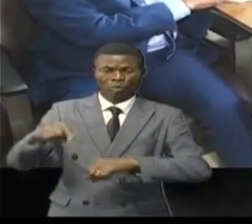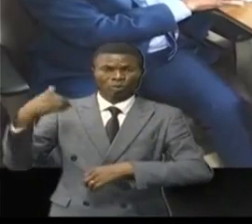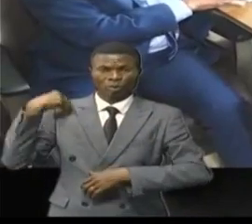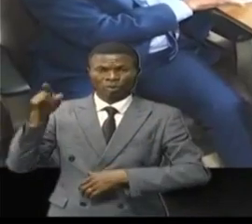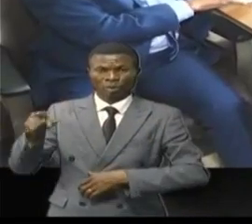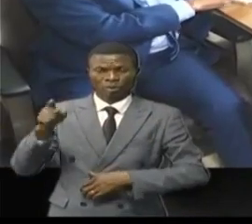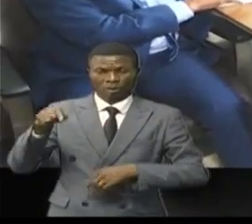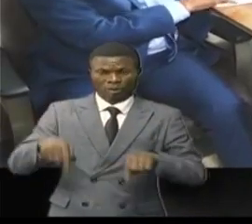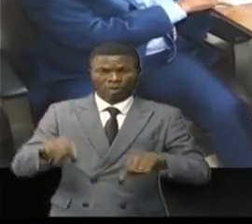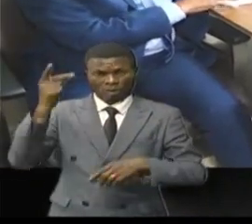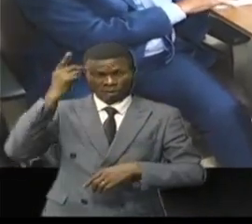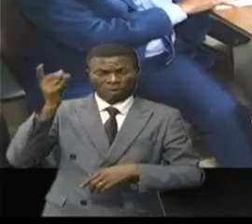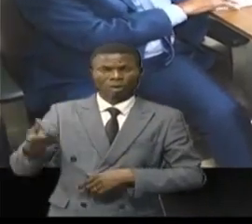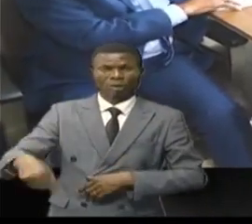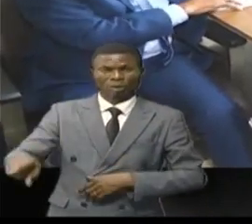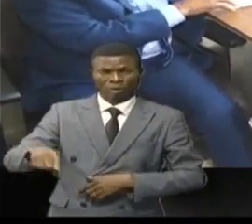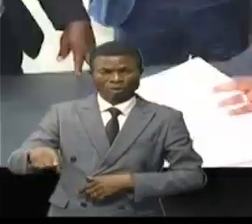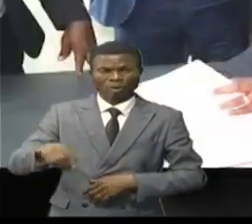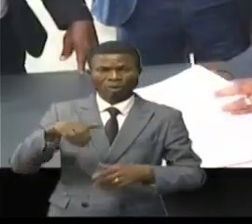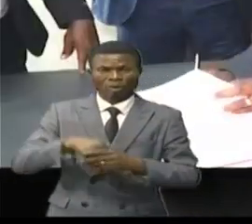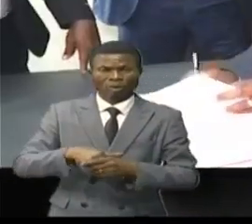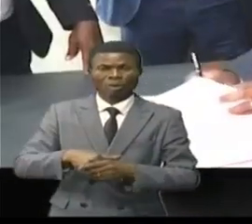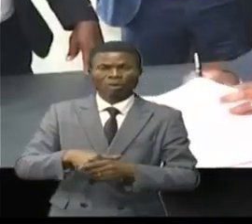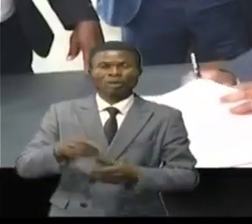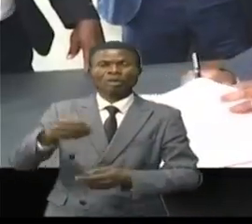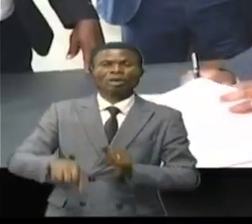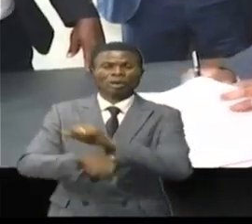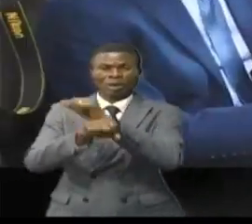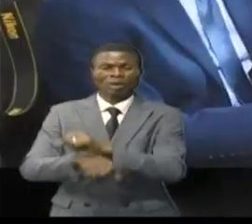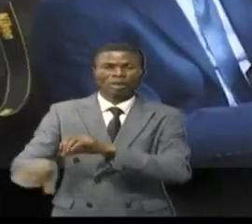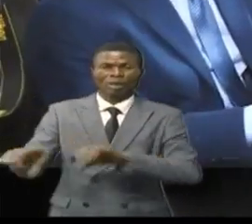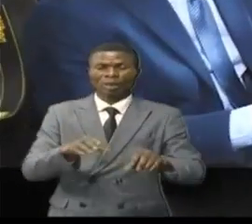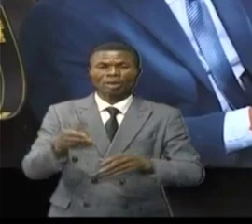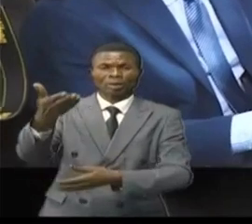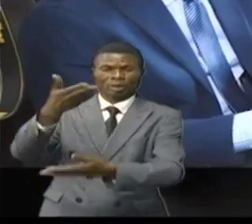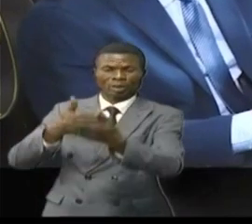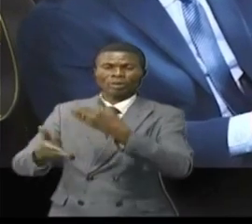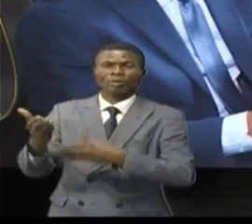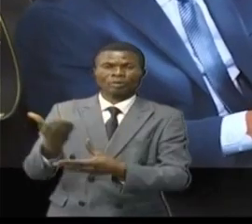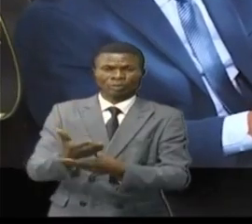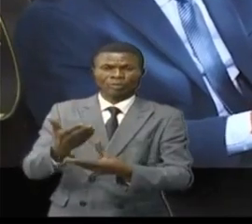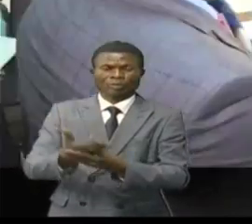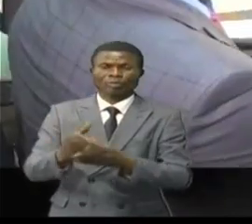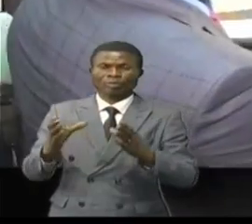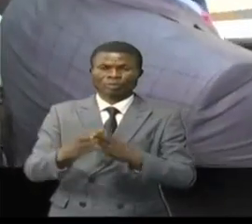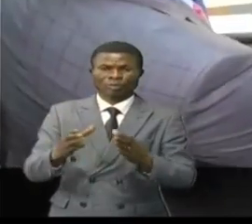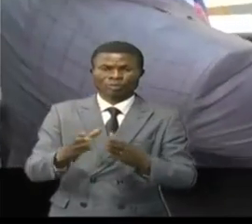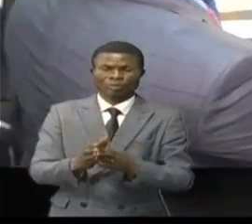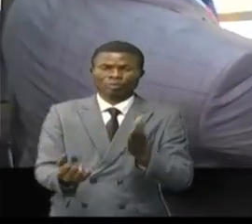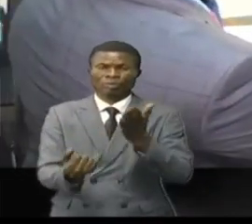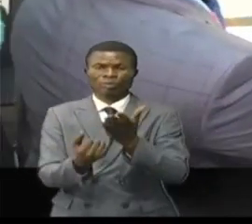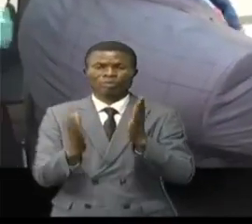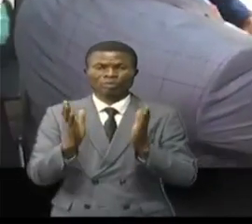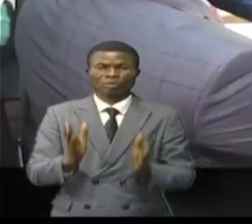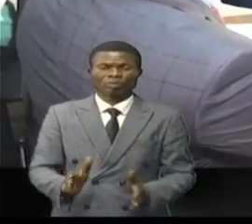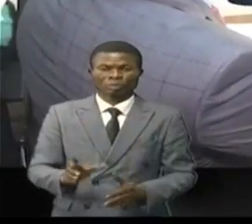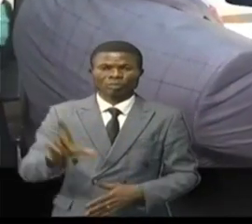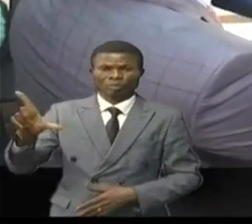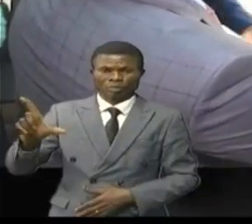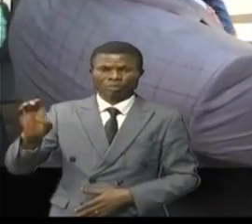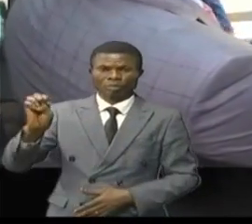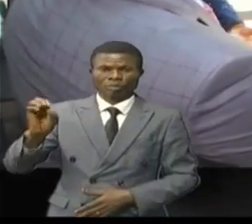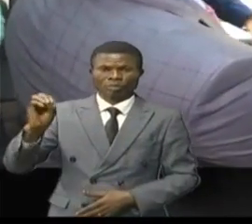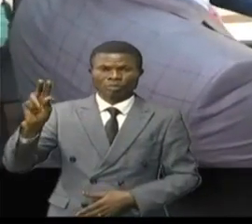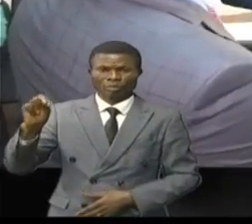à Kinshasa-Gombe. C'était au cours d'une traditionnelle cérémonie de remise-reprise avec ingénieur Léon Chiyoyo,